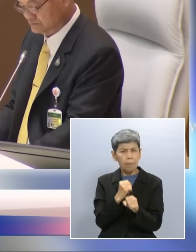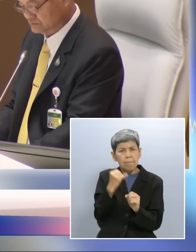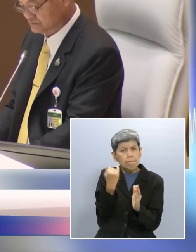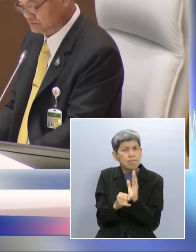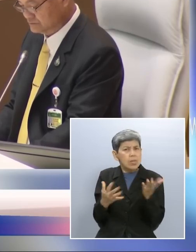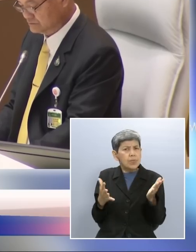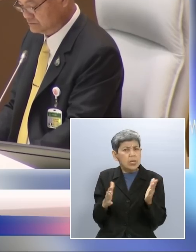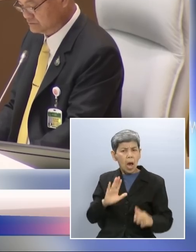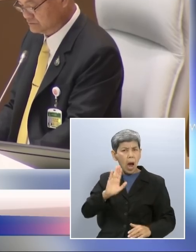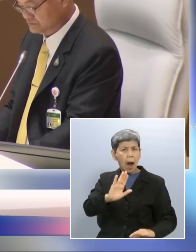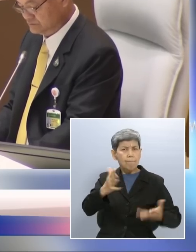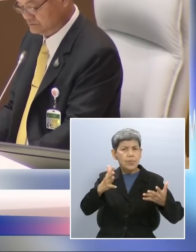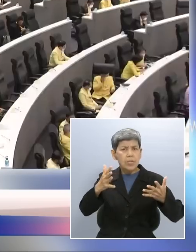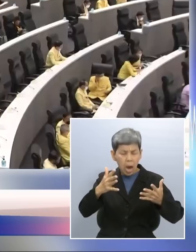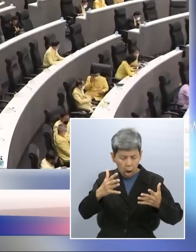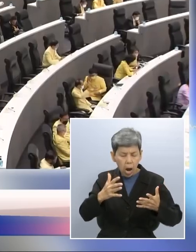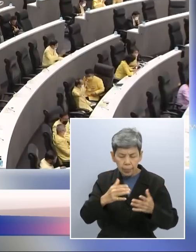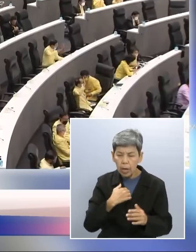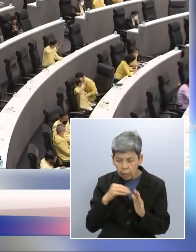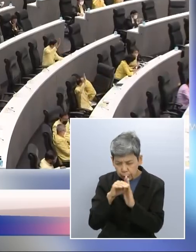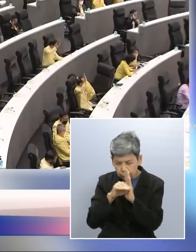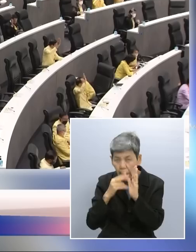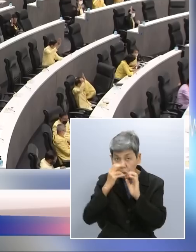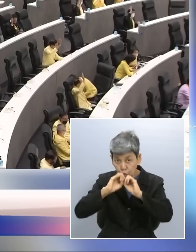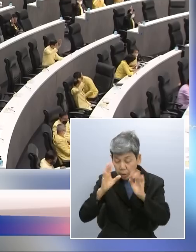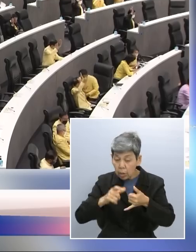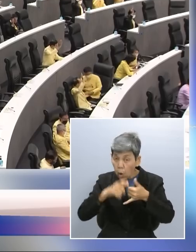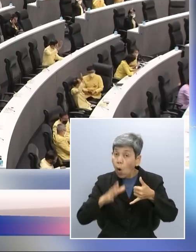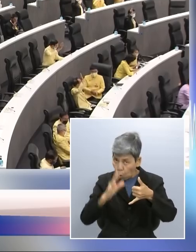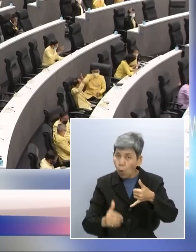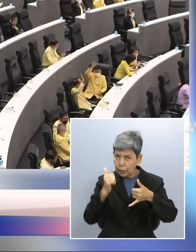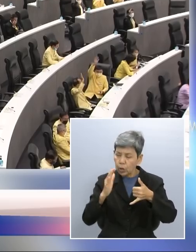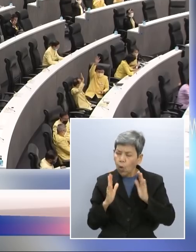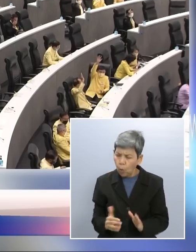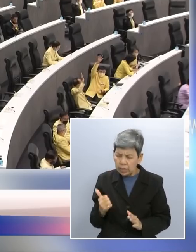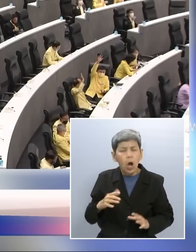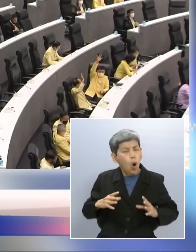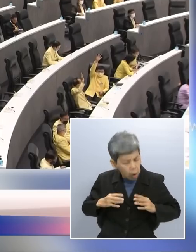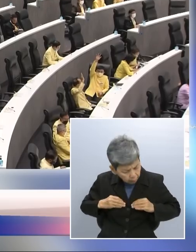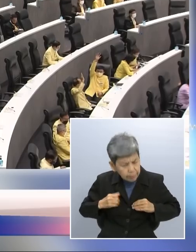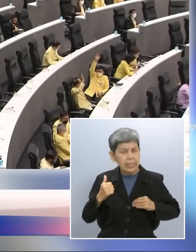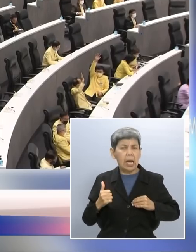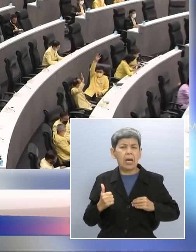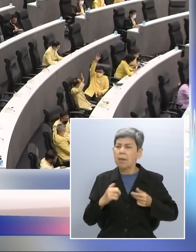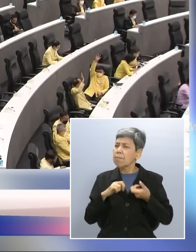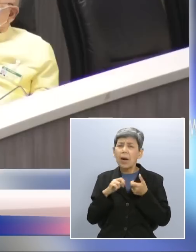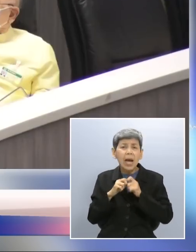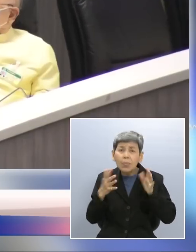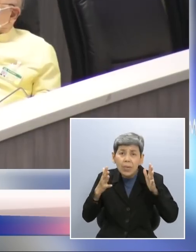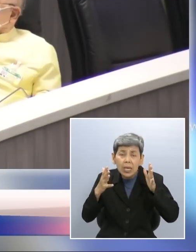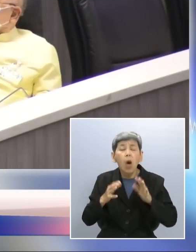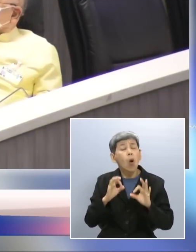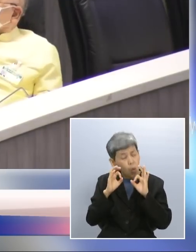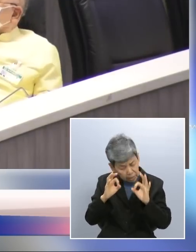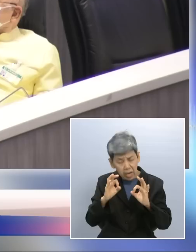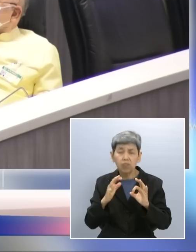ตรงนี้มันจะเป็นข้อมูลเชิงประจักษ์ว่าท่านเป็นคนดีแล้วล่ะผมยอมรับได้เลยถ้าไม่มีปัญหาเหล่านี้เนี่ยก็อยู่ในข่าย